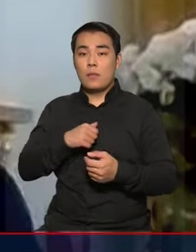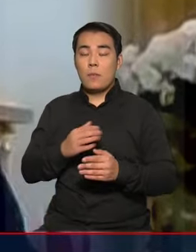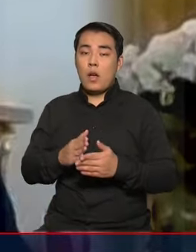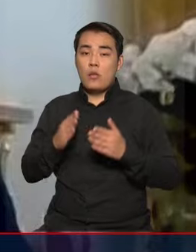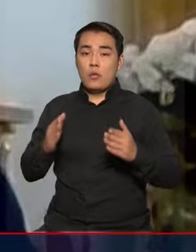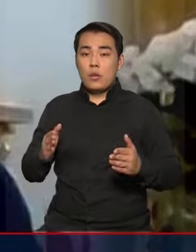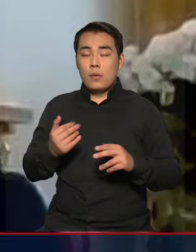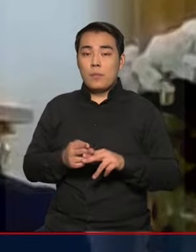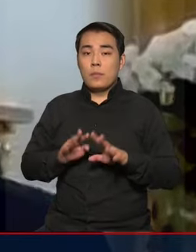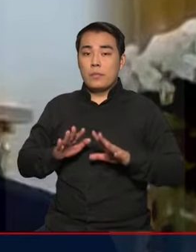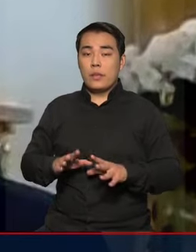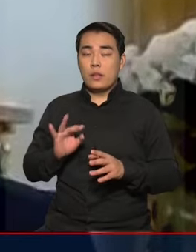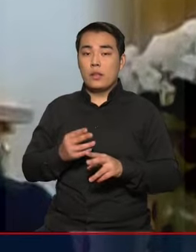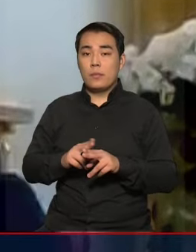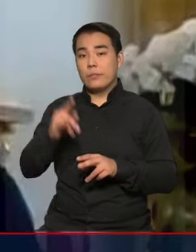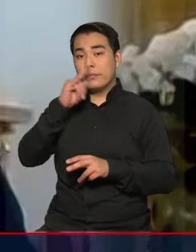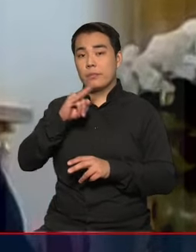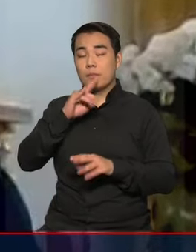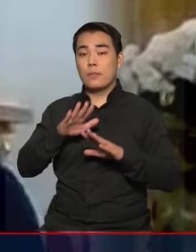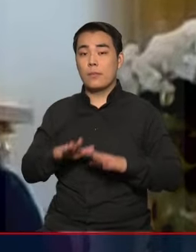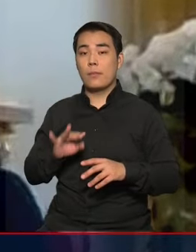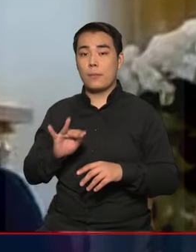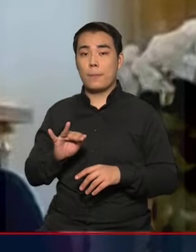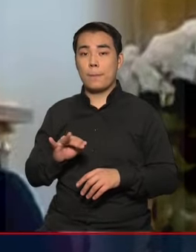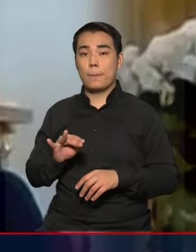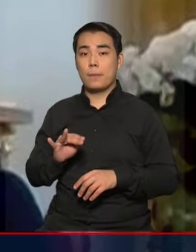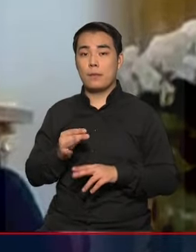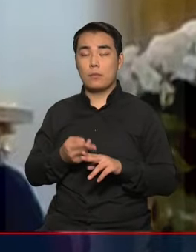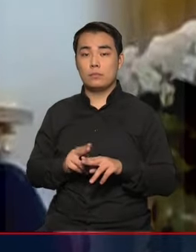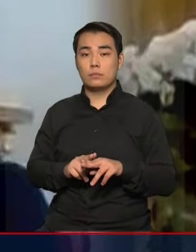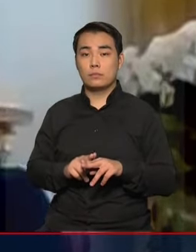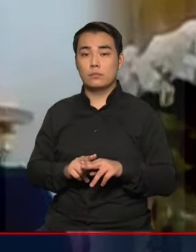орындары, мұнай орындары дағы